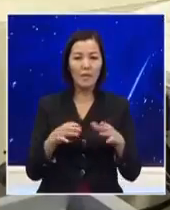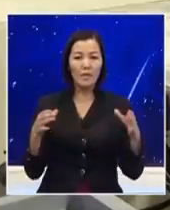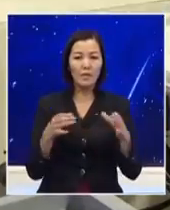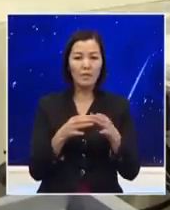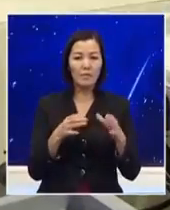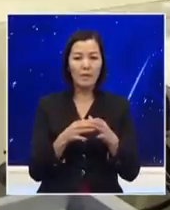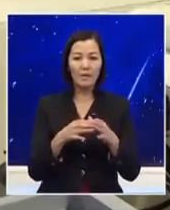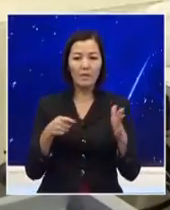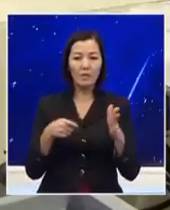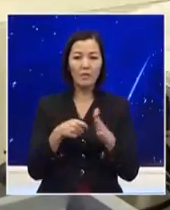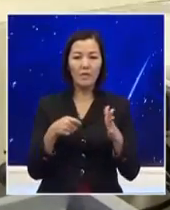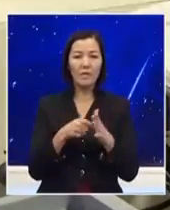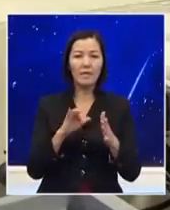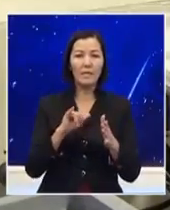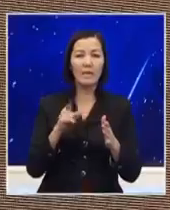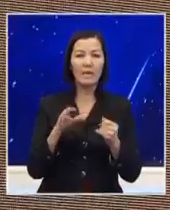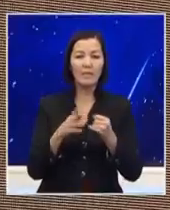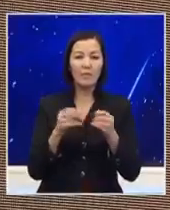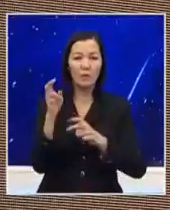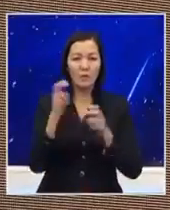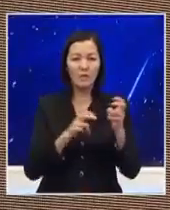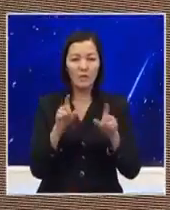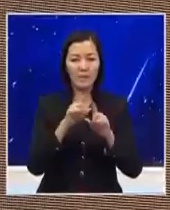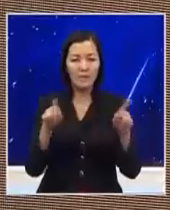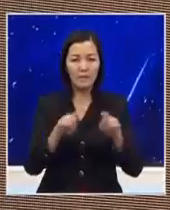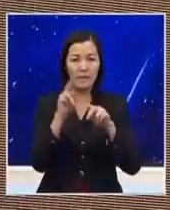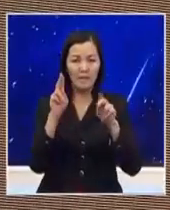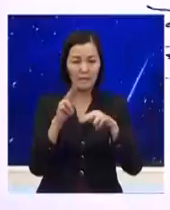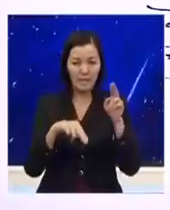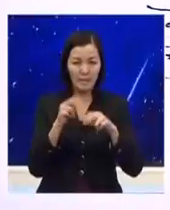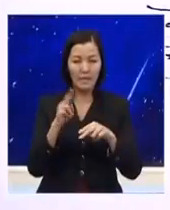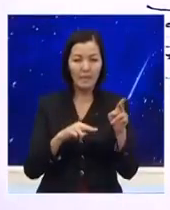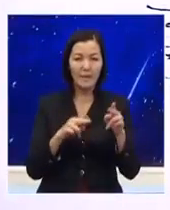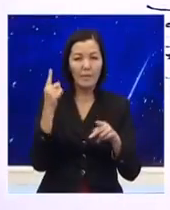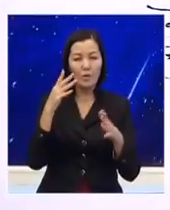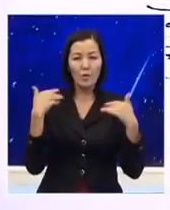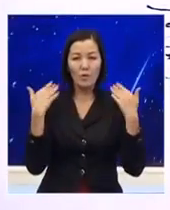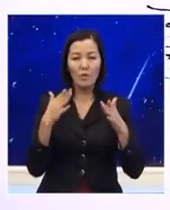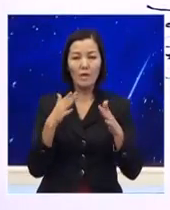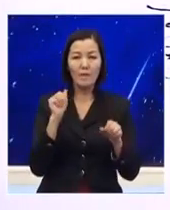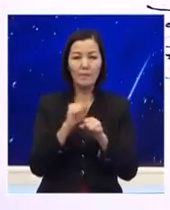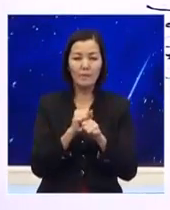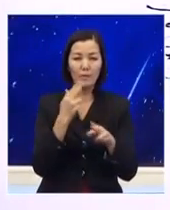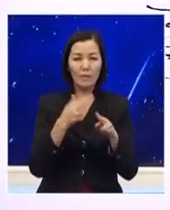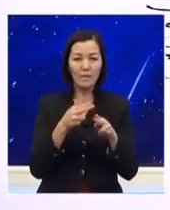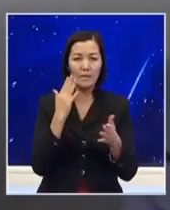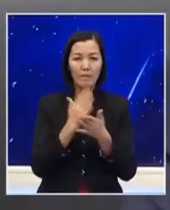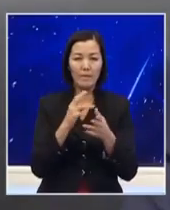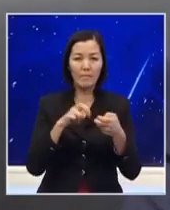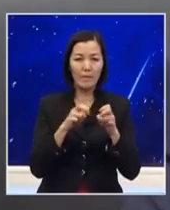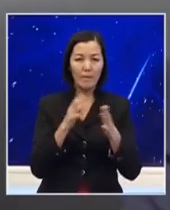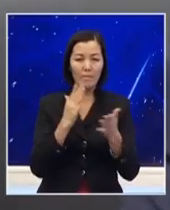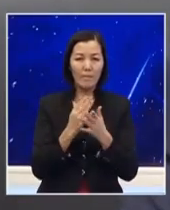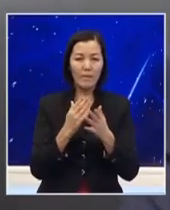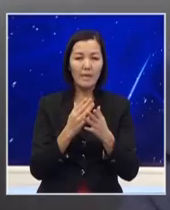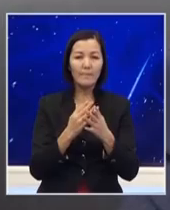шығаратын агроөнеркәсіптік кешенде салынады. Арна индустриалды аймағында қолға алынған бастамаларға тежеу болып тұрған бір мәселе –